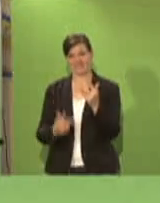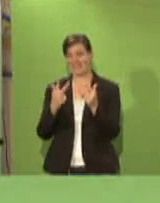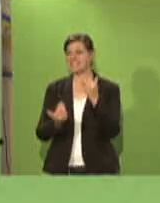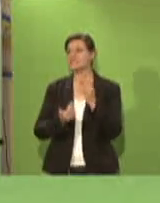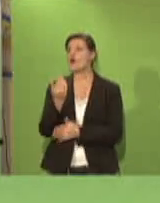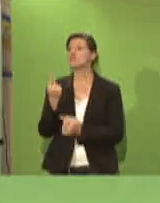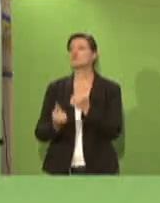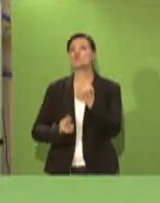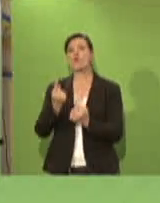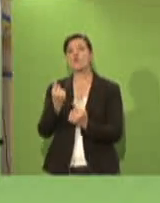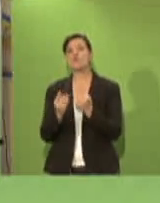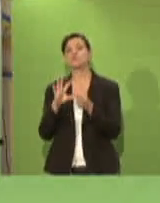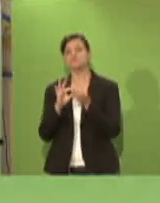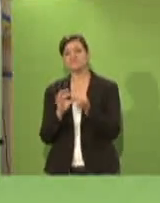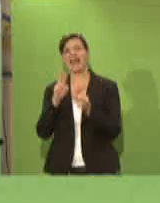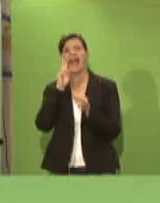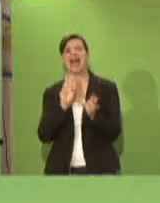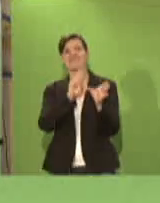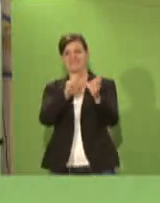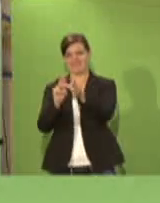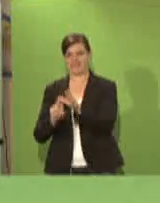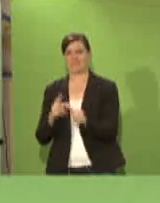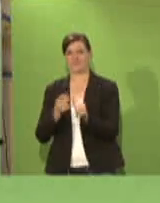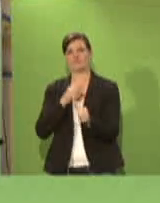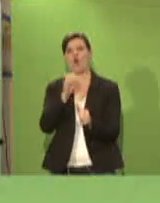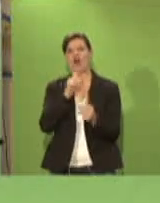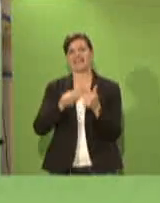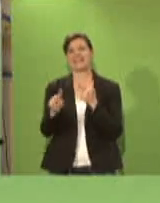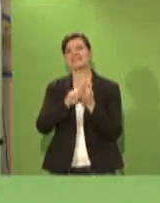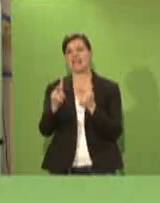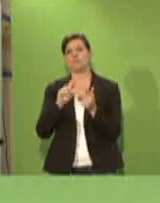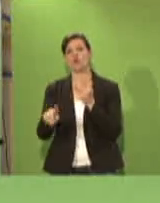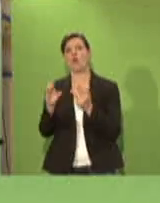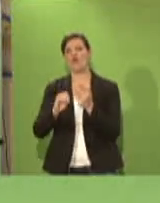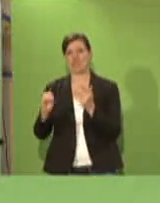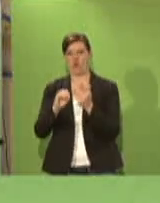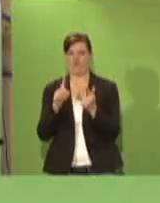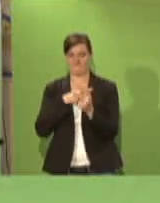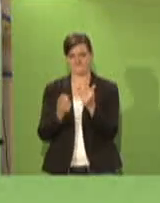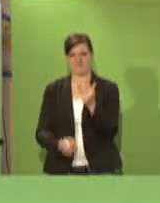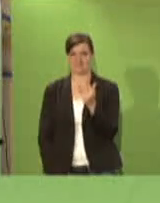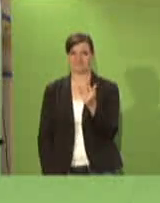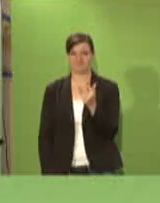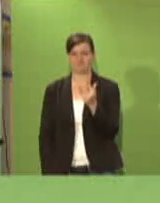Grüne im Rat in drei neuen Orten. So, Borchen, Delbrück und Höfelhof.